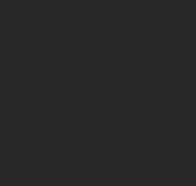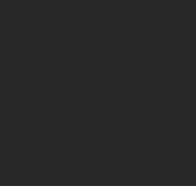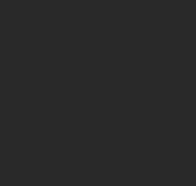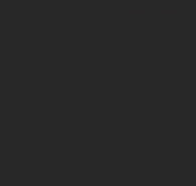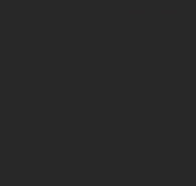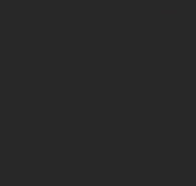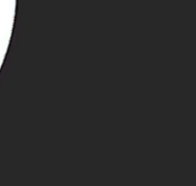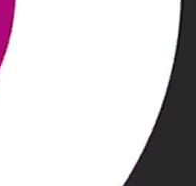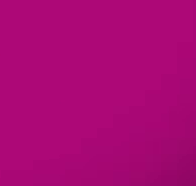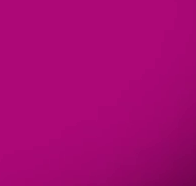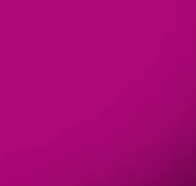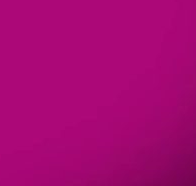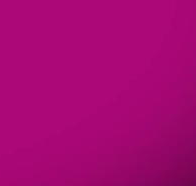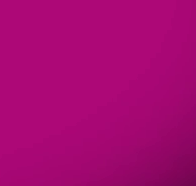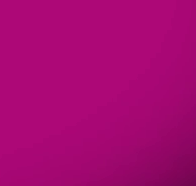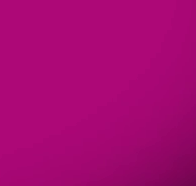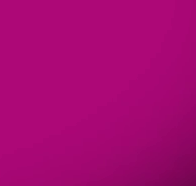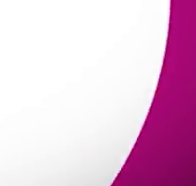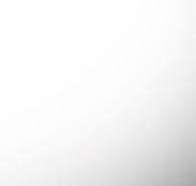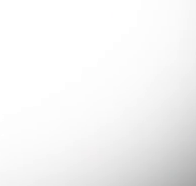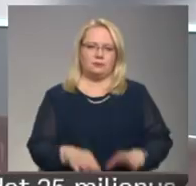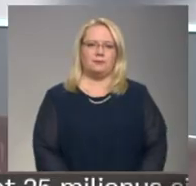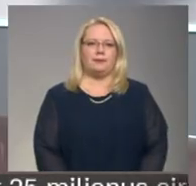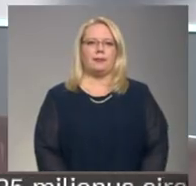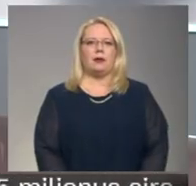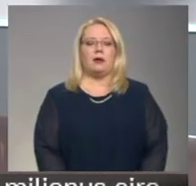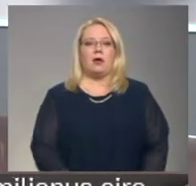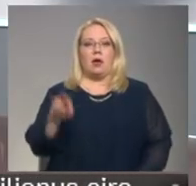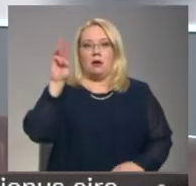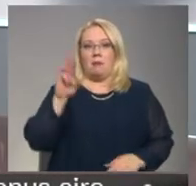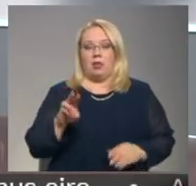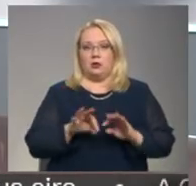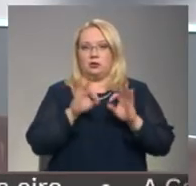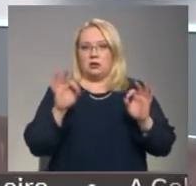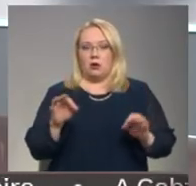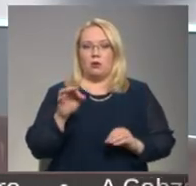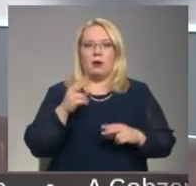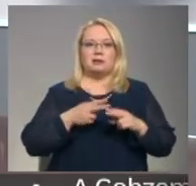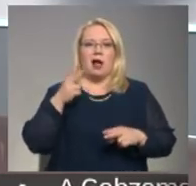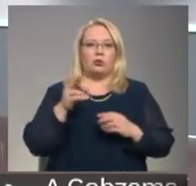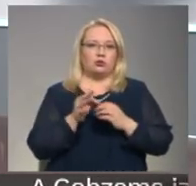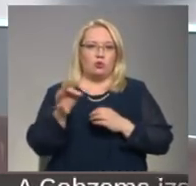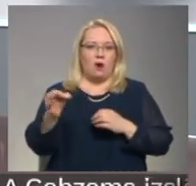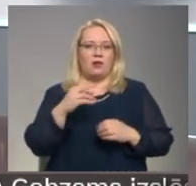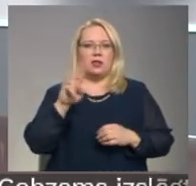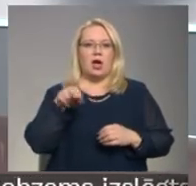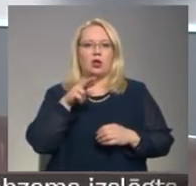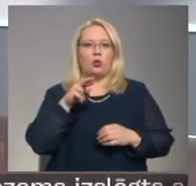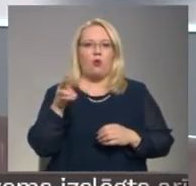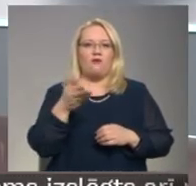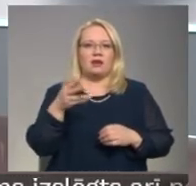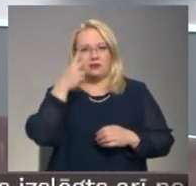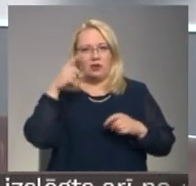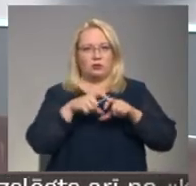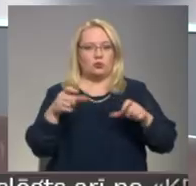Re, viss ēters ir te! Mēneša sākumā Saldus Novada Druvas vidusskola